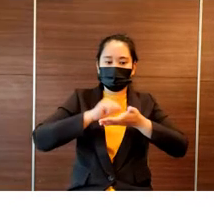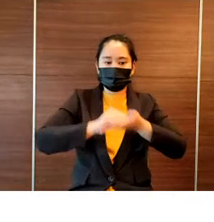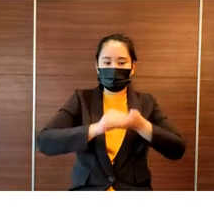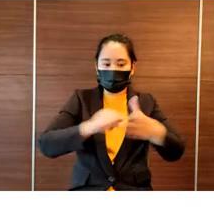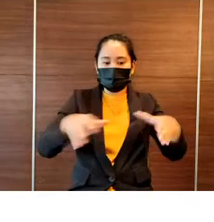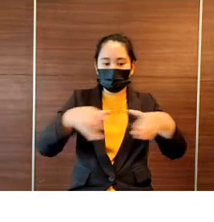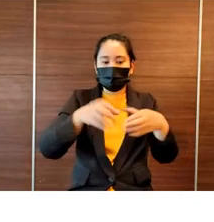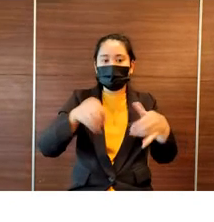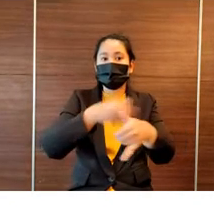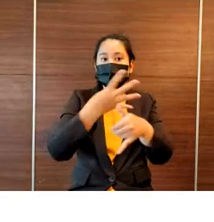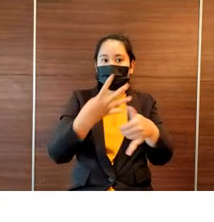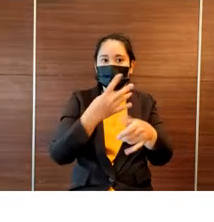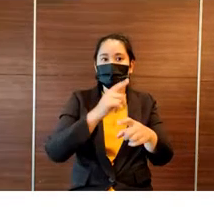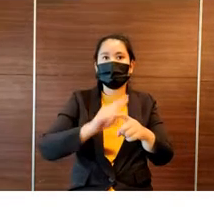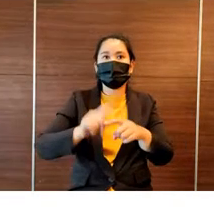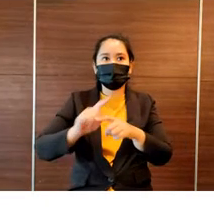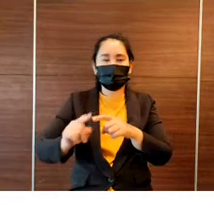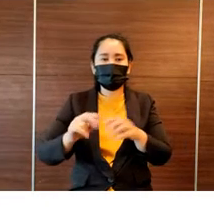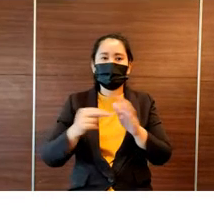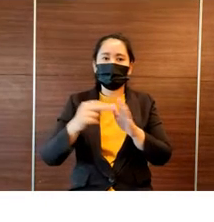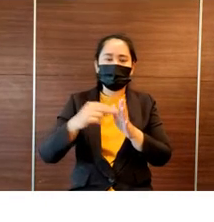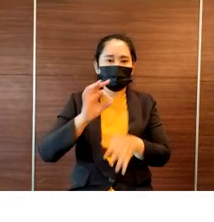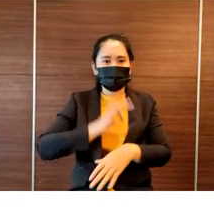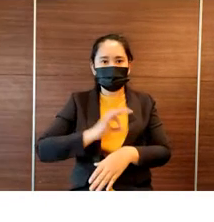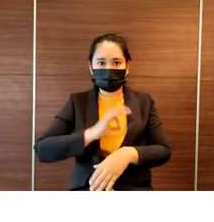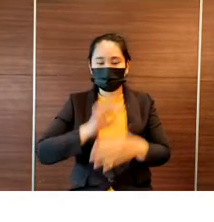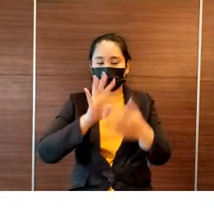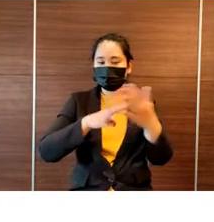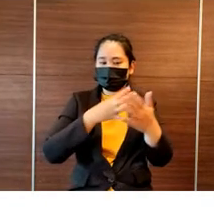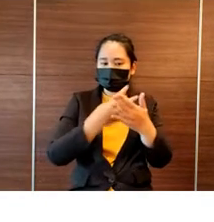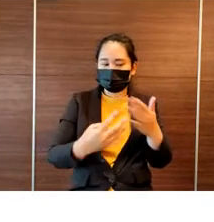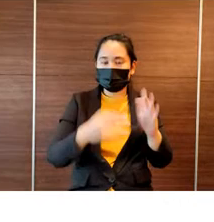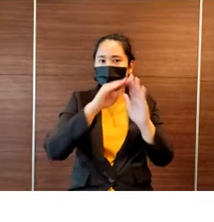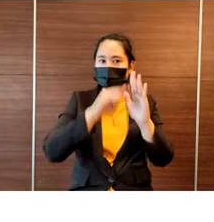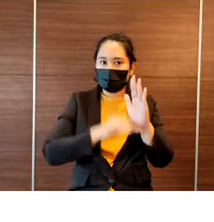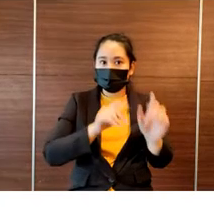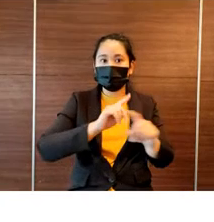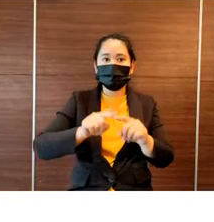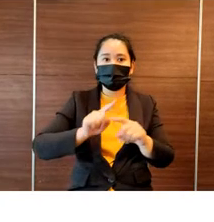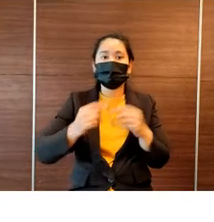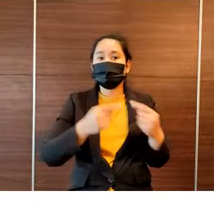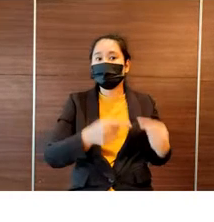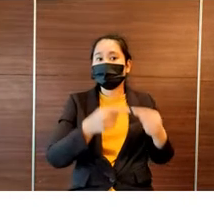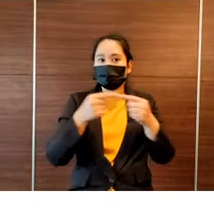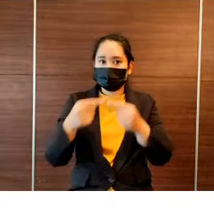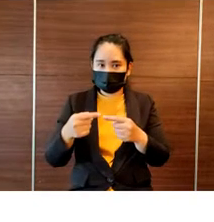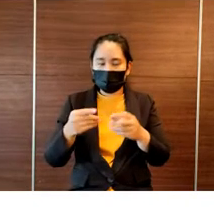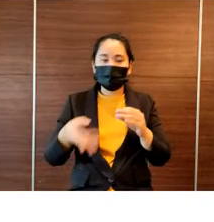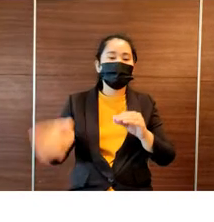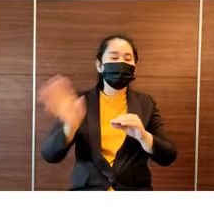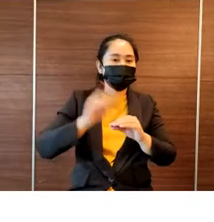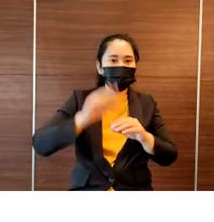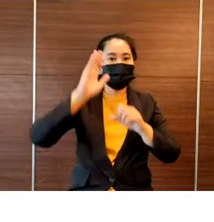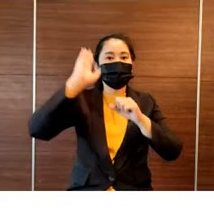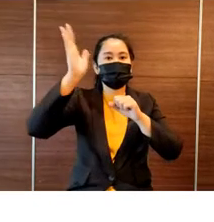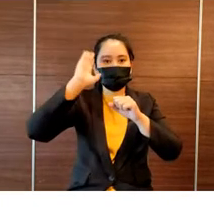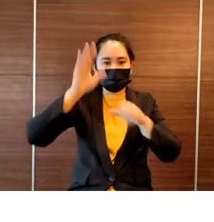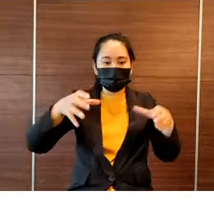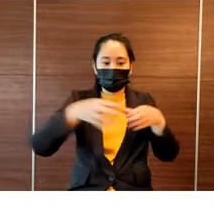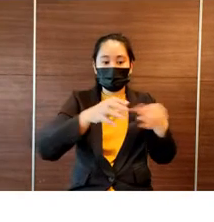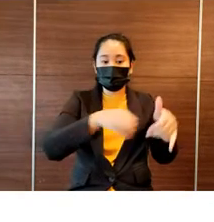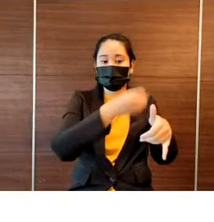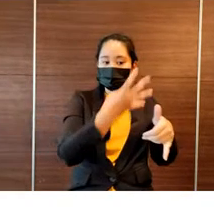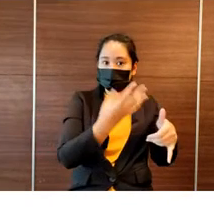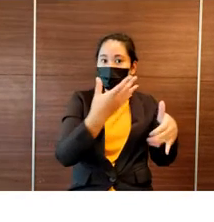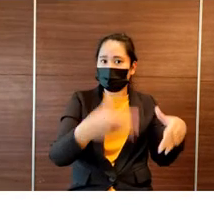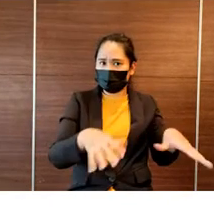ที่มีความหลากหลายทางเพศก่อนซึ่งมีความซับซ้อนต่อไปเราจะฟังมายาคติเพิ่มเติมนะคะว่านอกจากความเป็นกลุ่มที่มีความหลากหลายทางเพศ